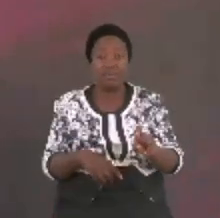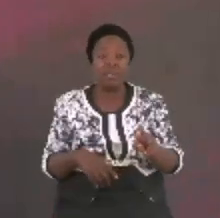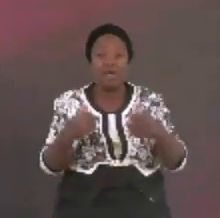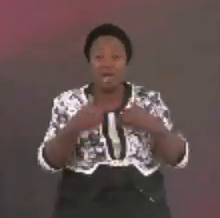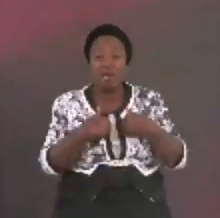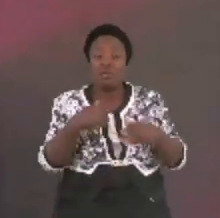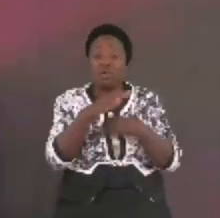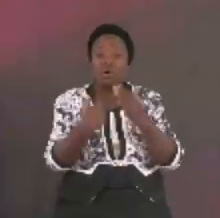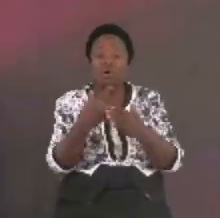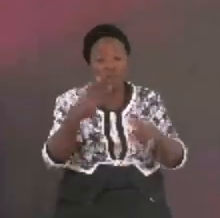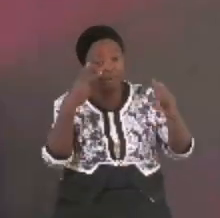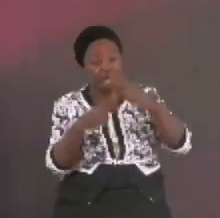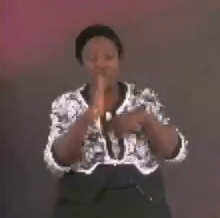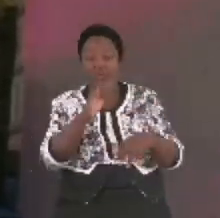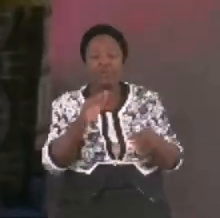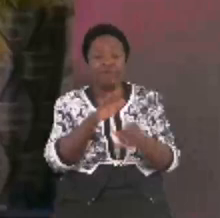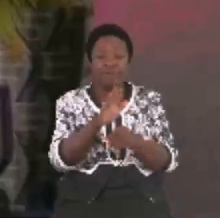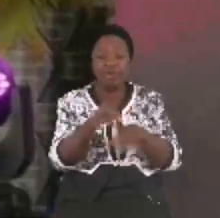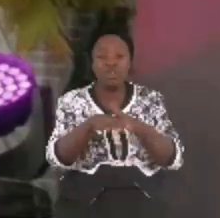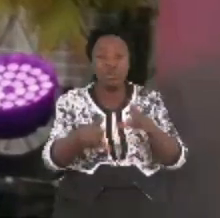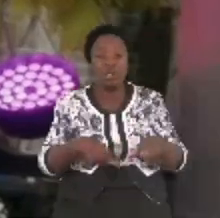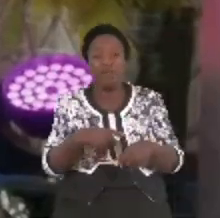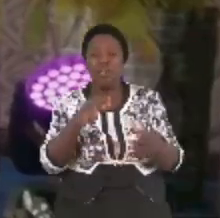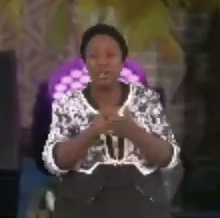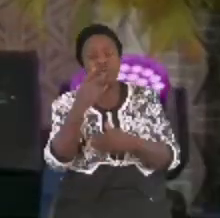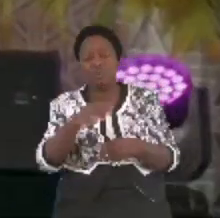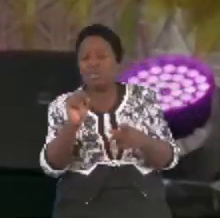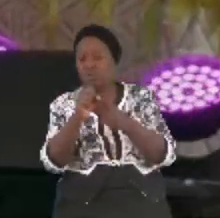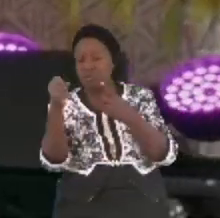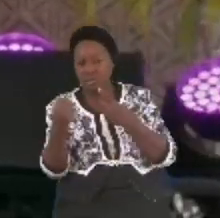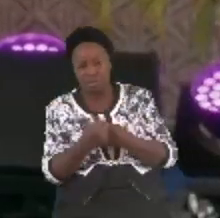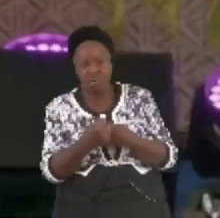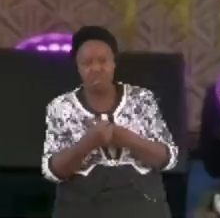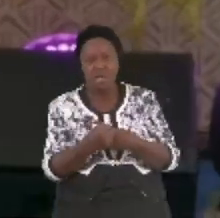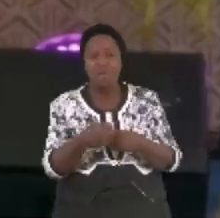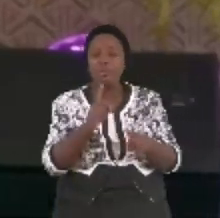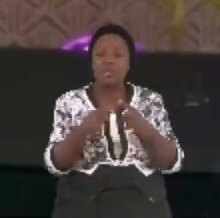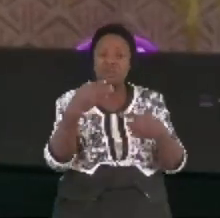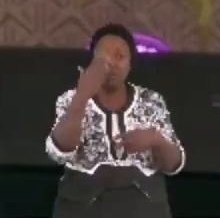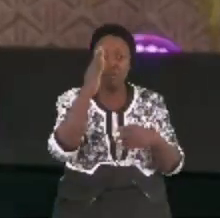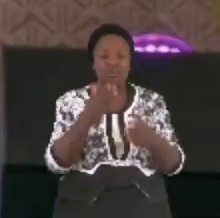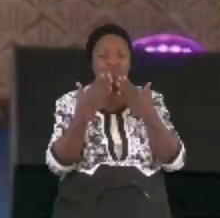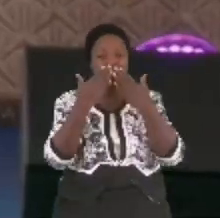Ça, c'était la situation de Jean. Mais Dieu merci, il était ouvert. On nous dit dans le